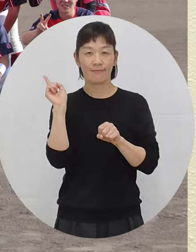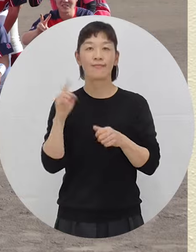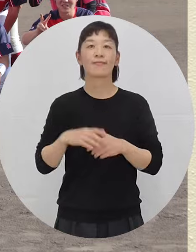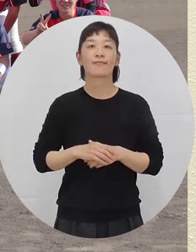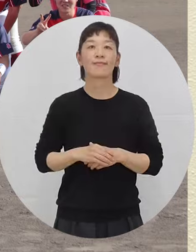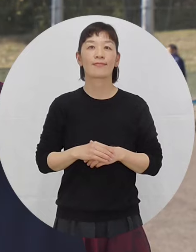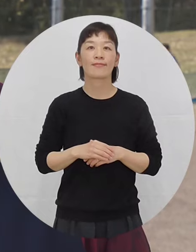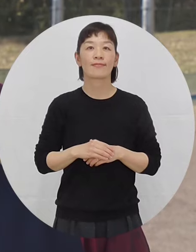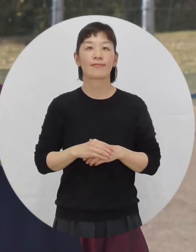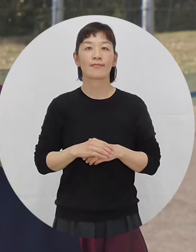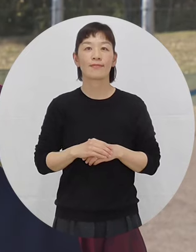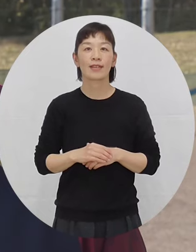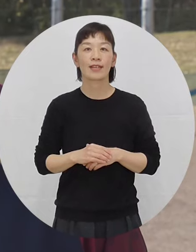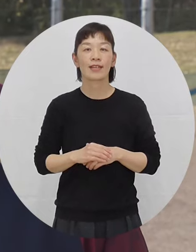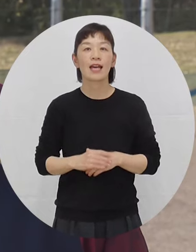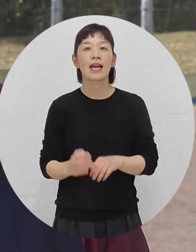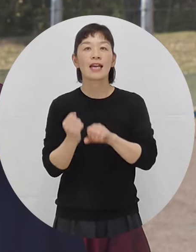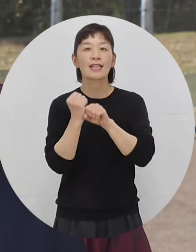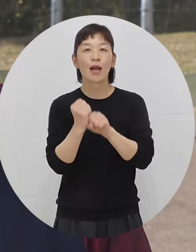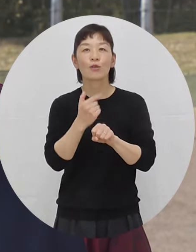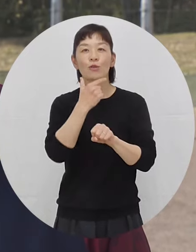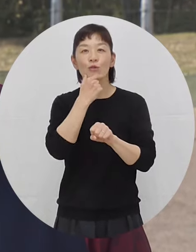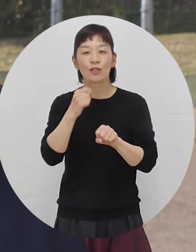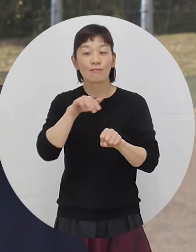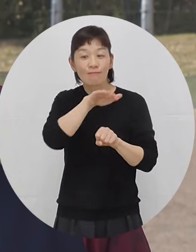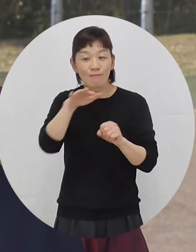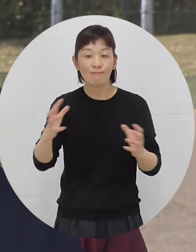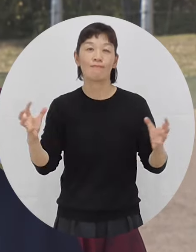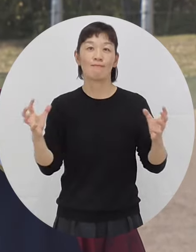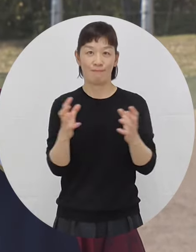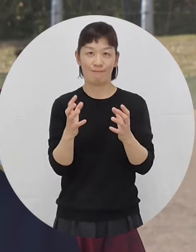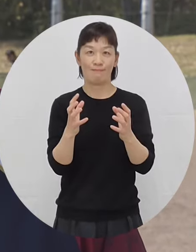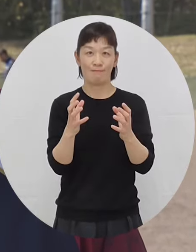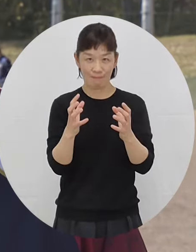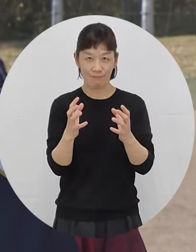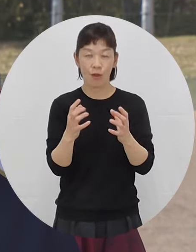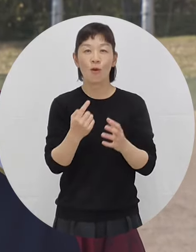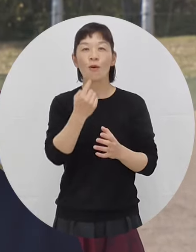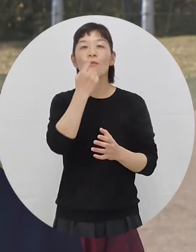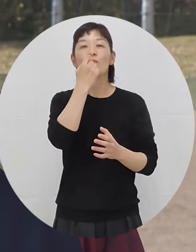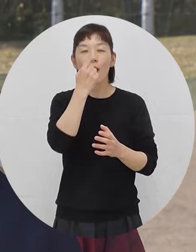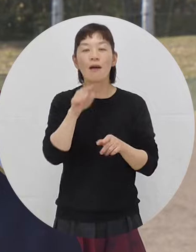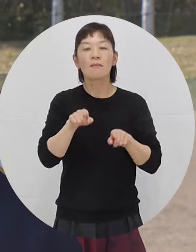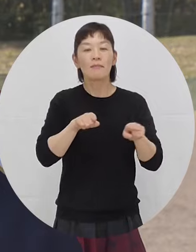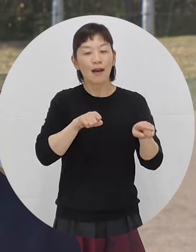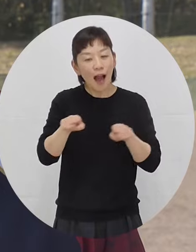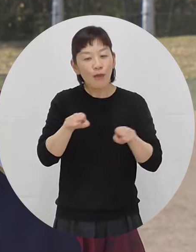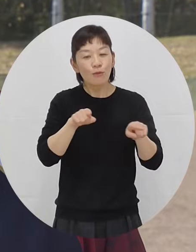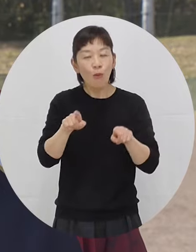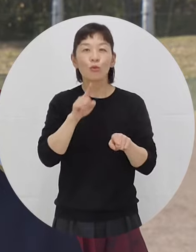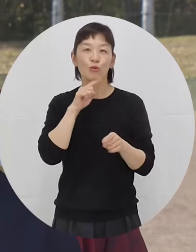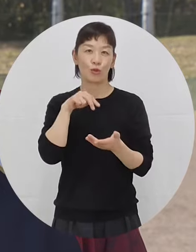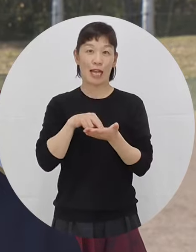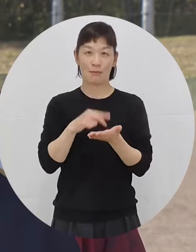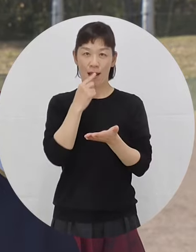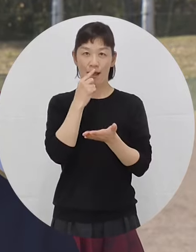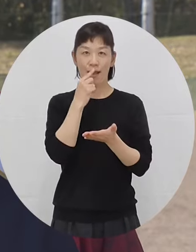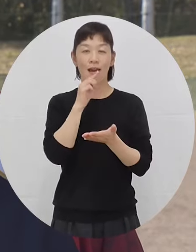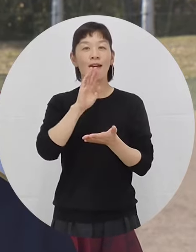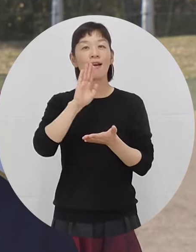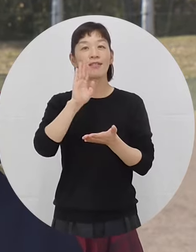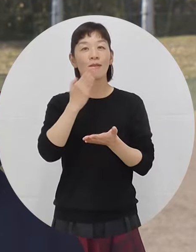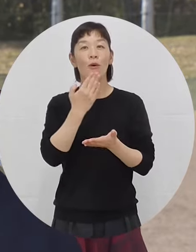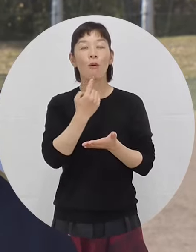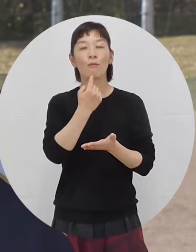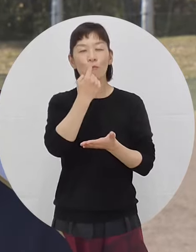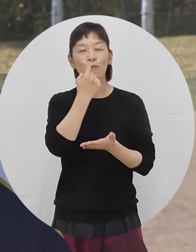てきました。 野球を好きな人がみんなで集まって、私はそれを、まあ、一応監督